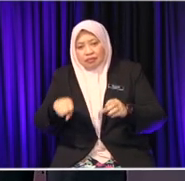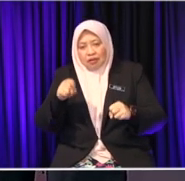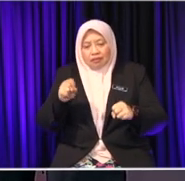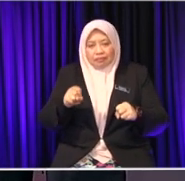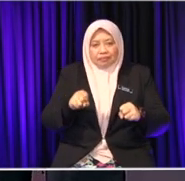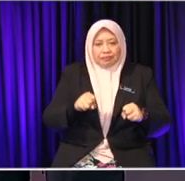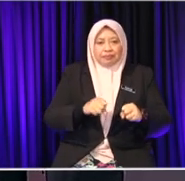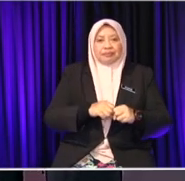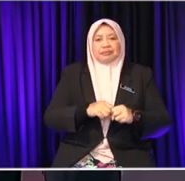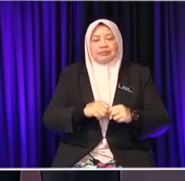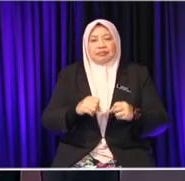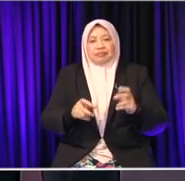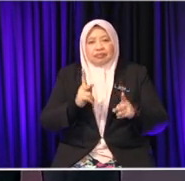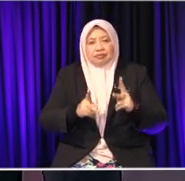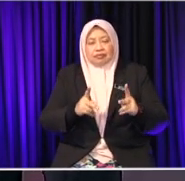oke